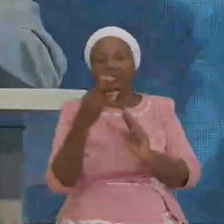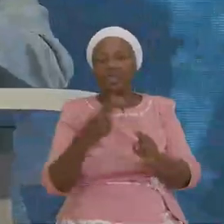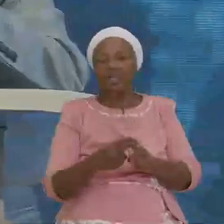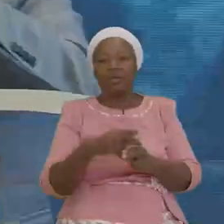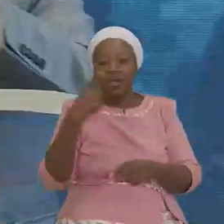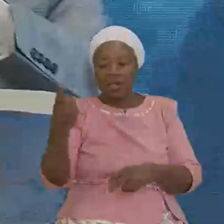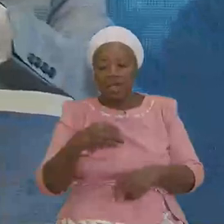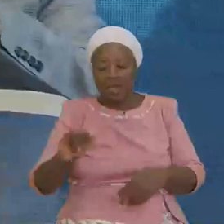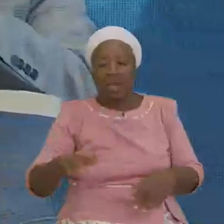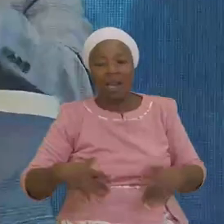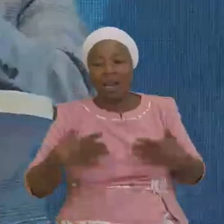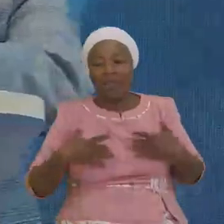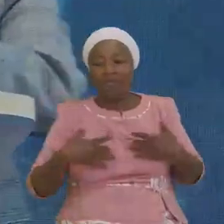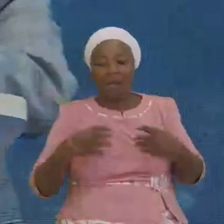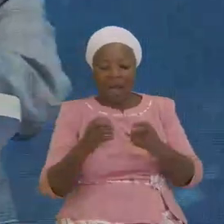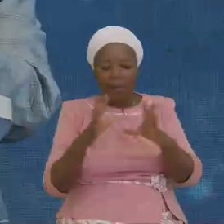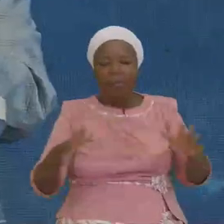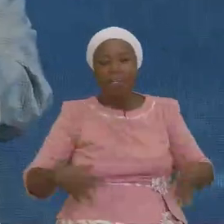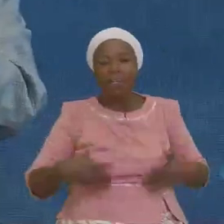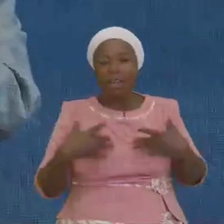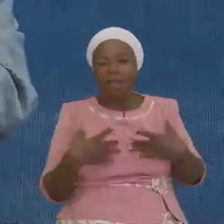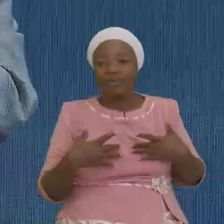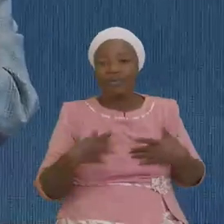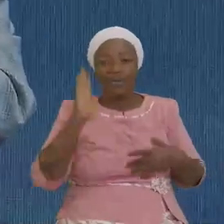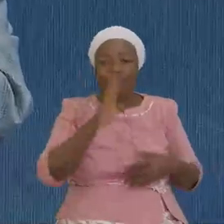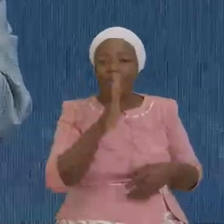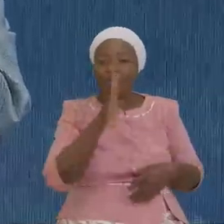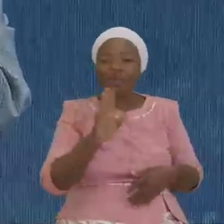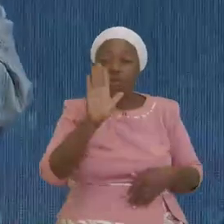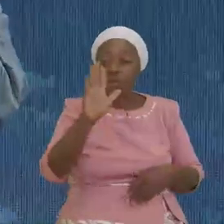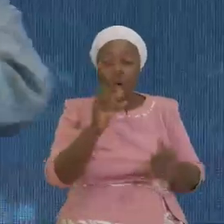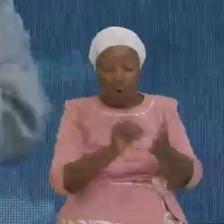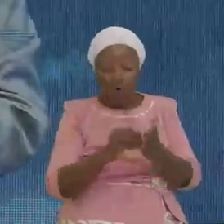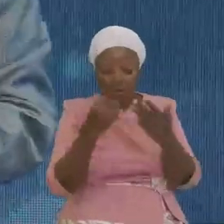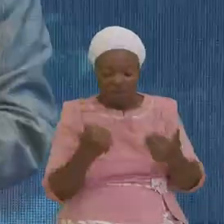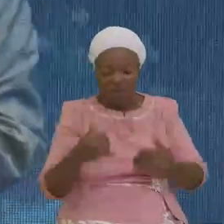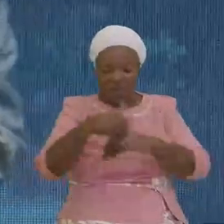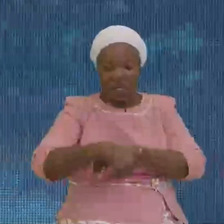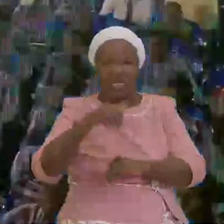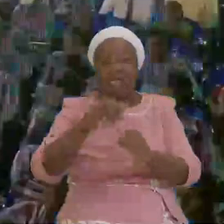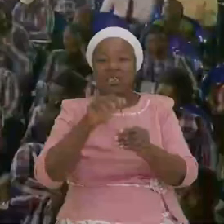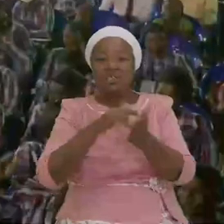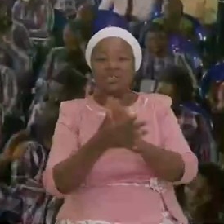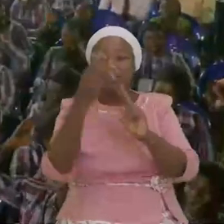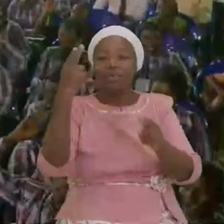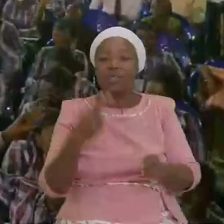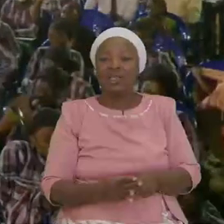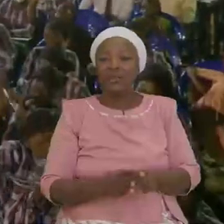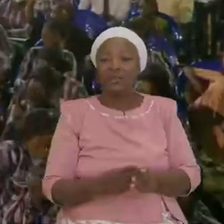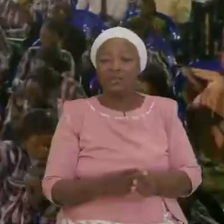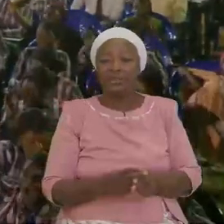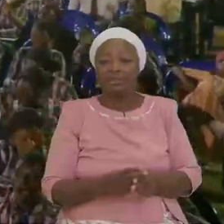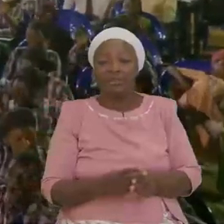Vous serez parfaitement guéri. La vie éternelle, la vie abondante sera